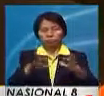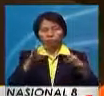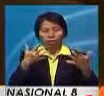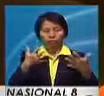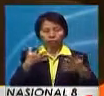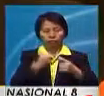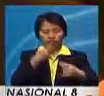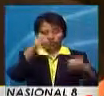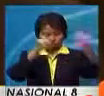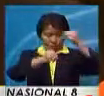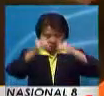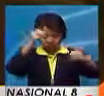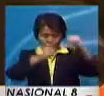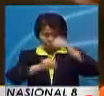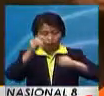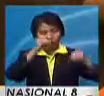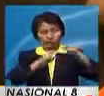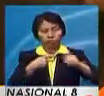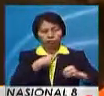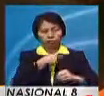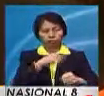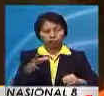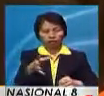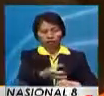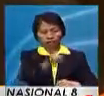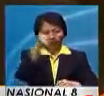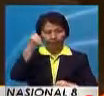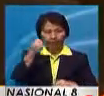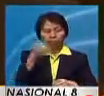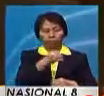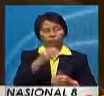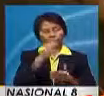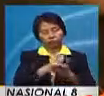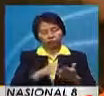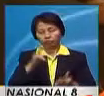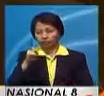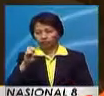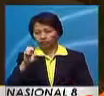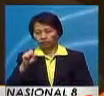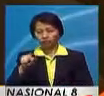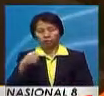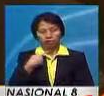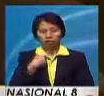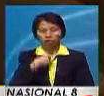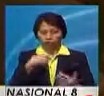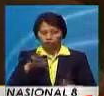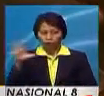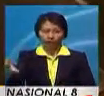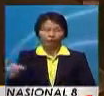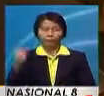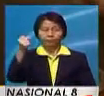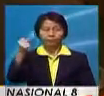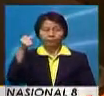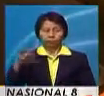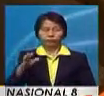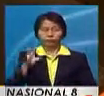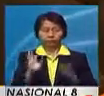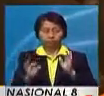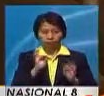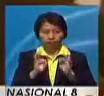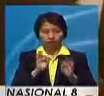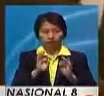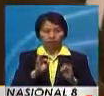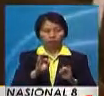pemantauan yang kita ambil dan ada beapa cases yang sebenarnya kita telah ambil Dar mana sekiranya